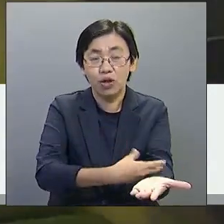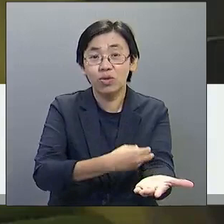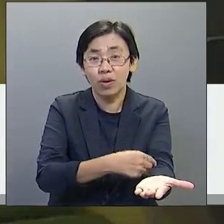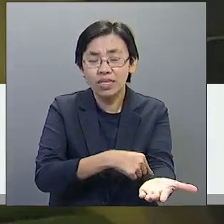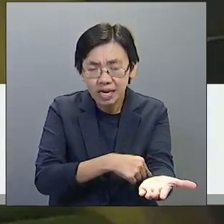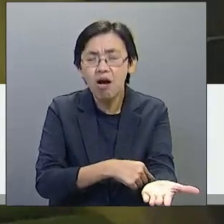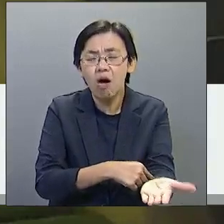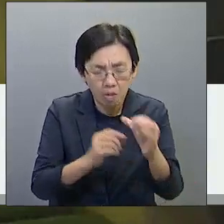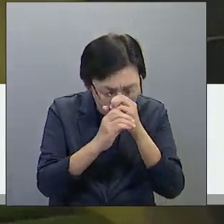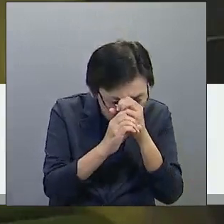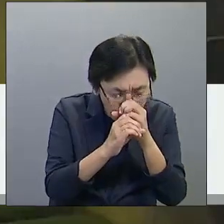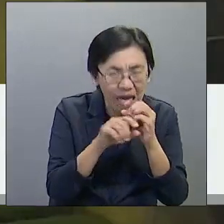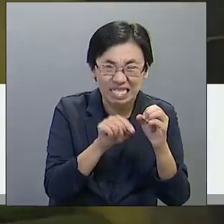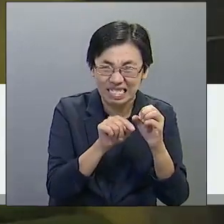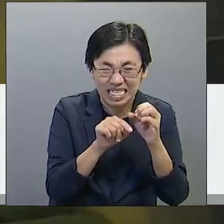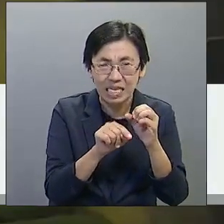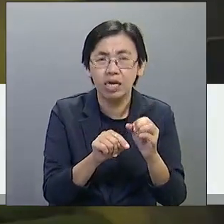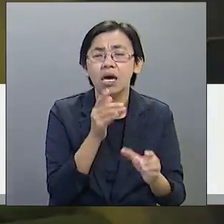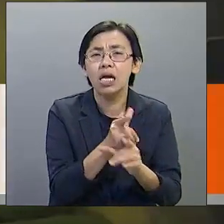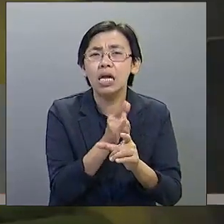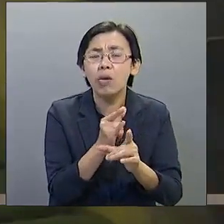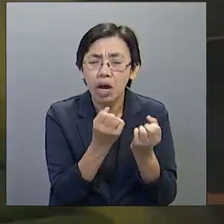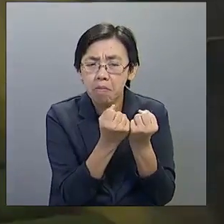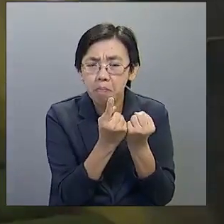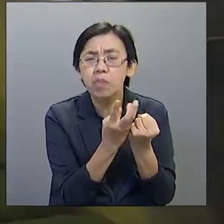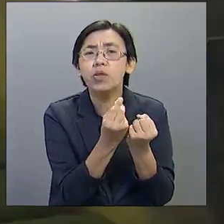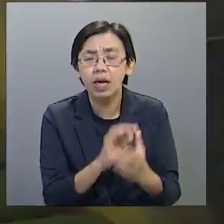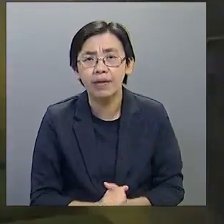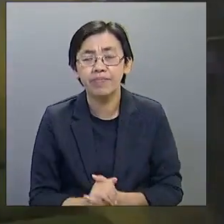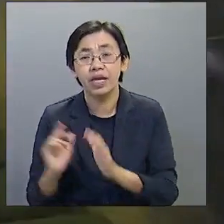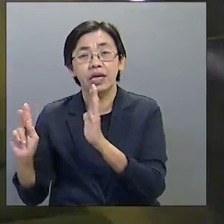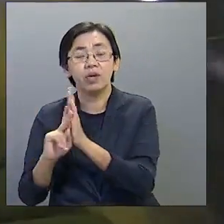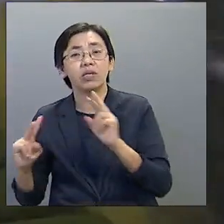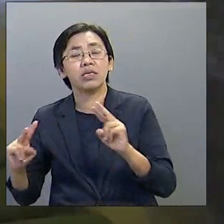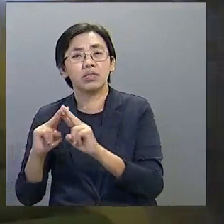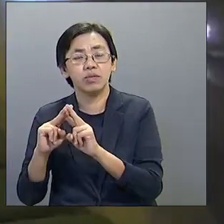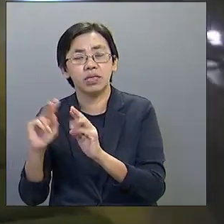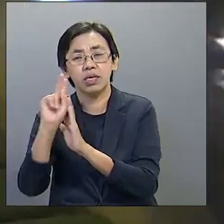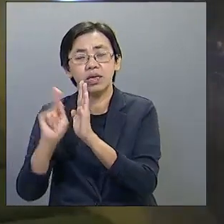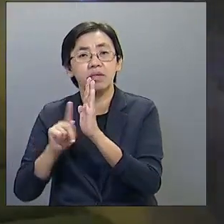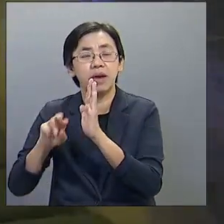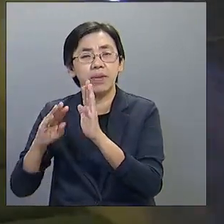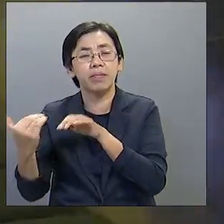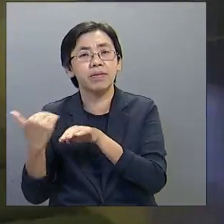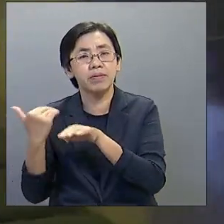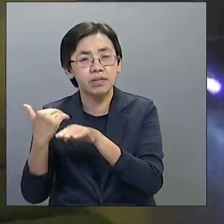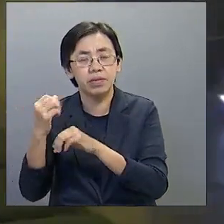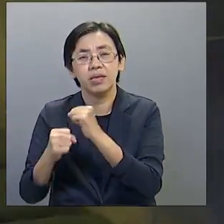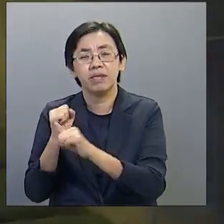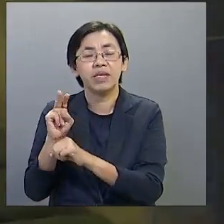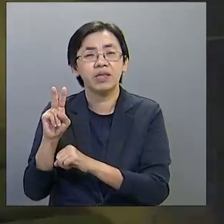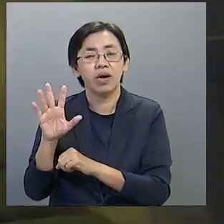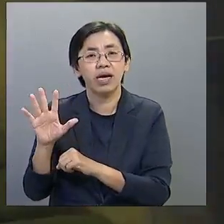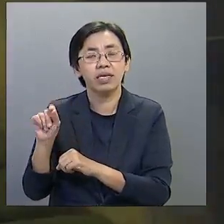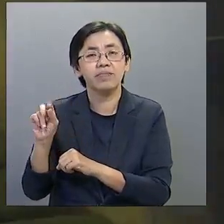ำตัวเข้าไปตรวจแต่ตามกฎกระทรวงที่ออกตามพระราชบัญญัติจราจรทางบก2522